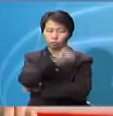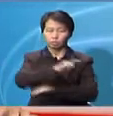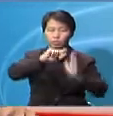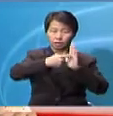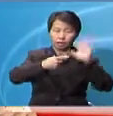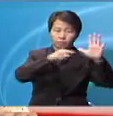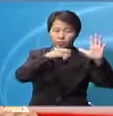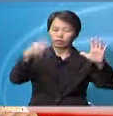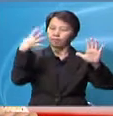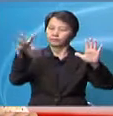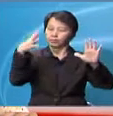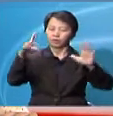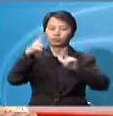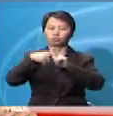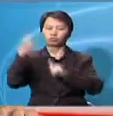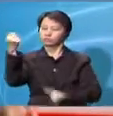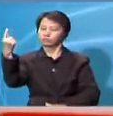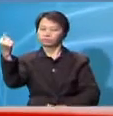5 hingga 14